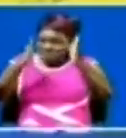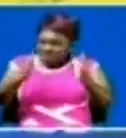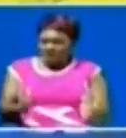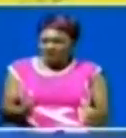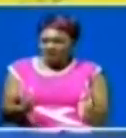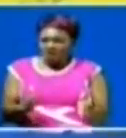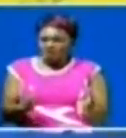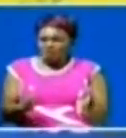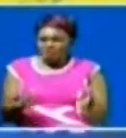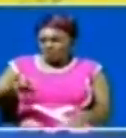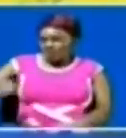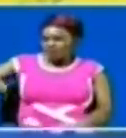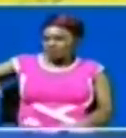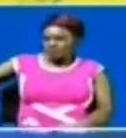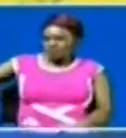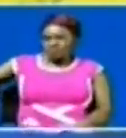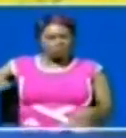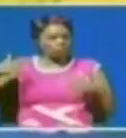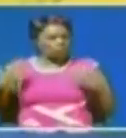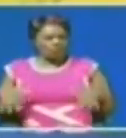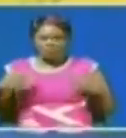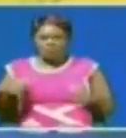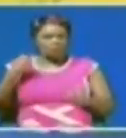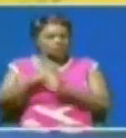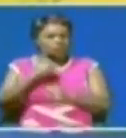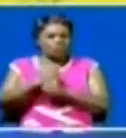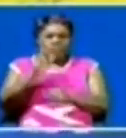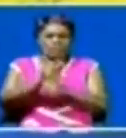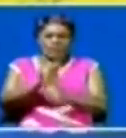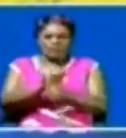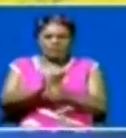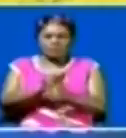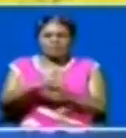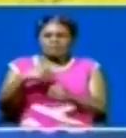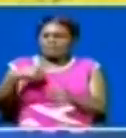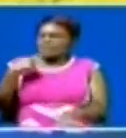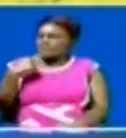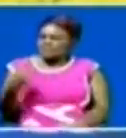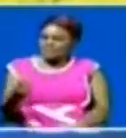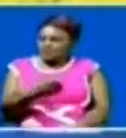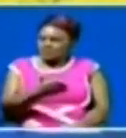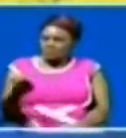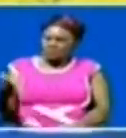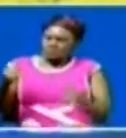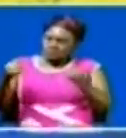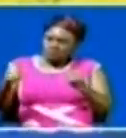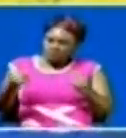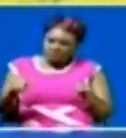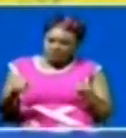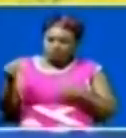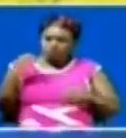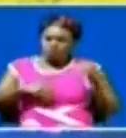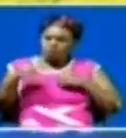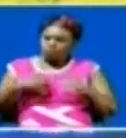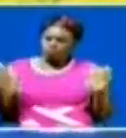katika kaunti, ningefanya kazi mingi sana. Na mimi nawaambia hawa wajaribu kuacha